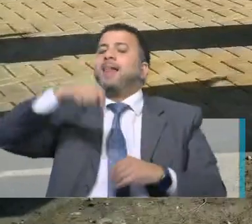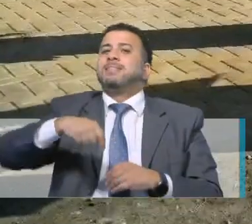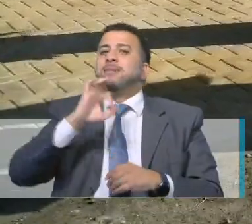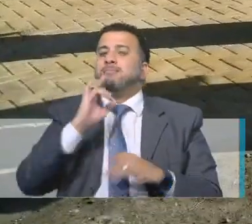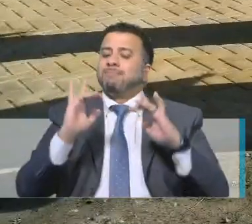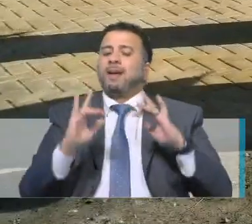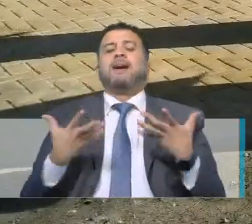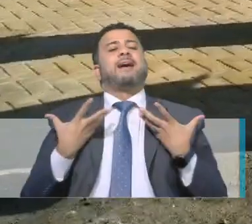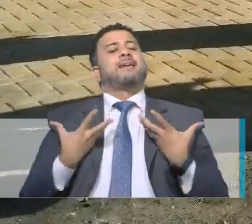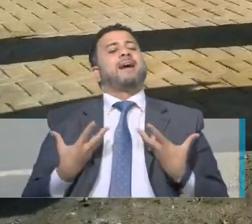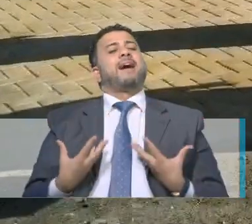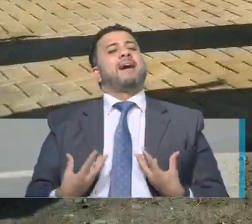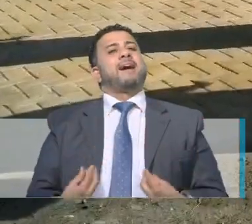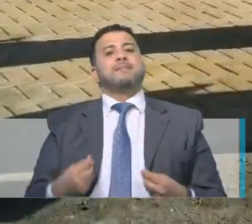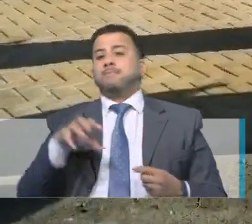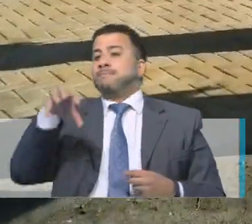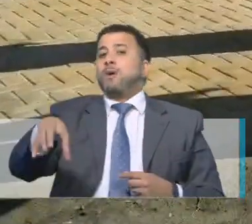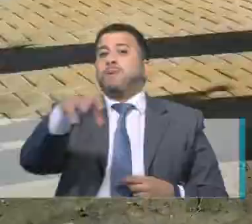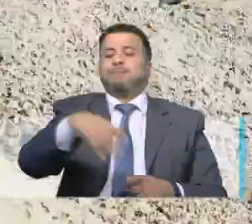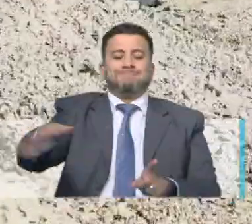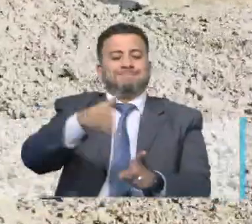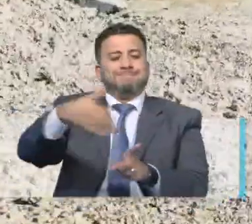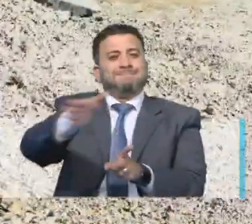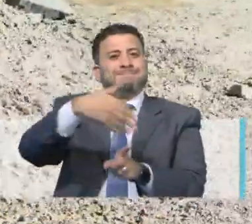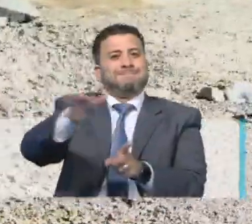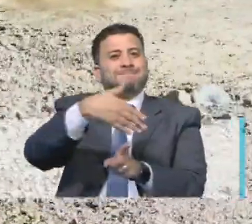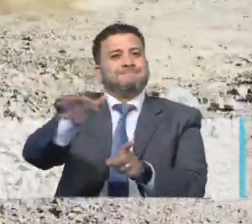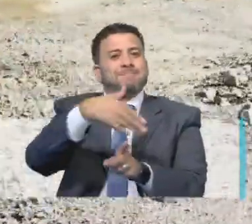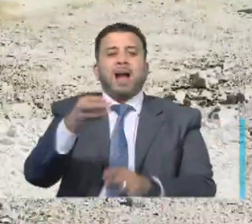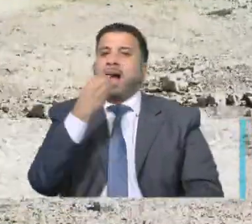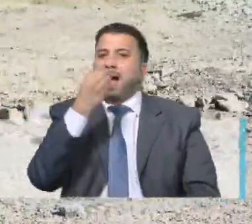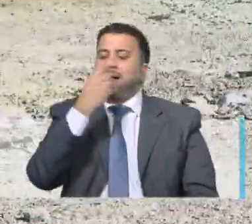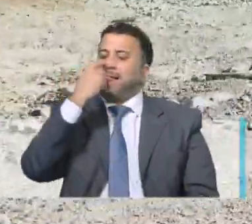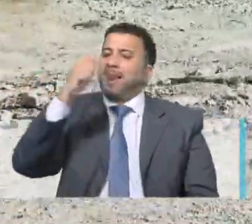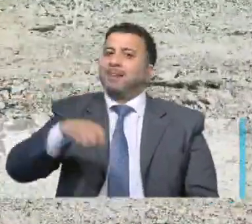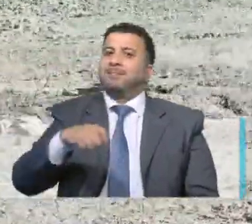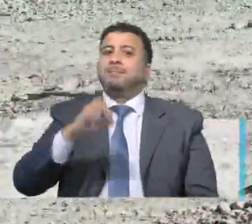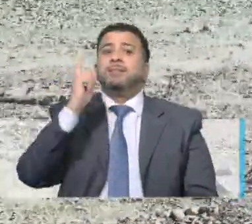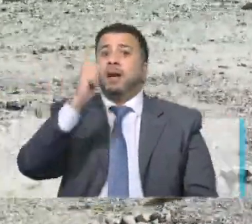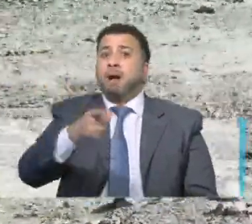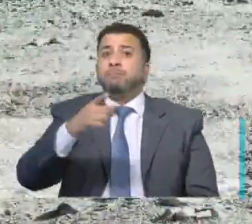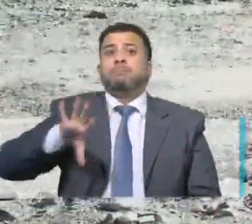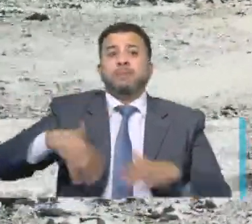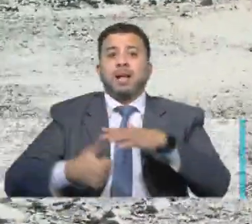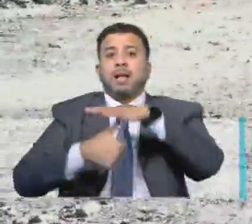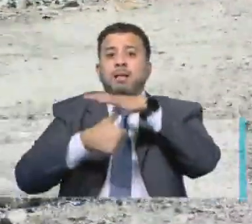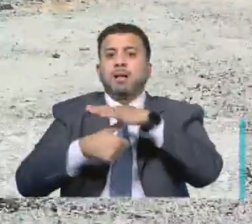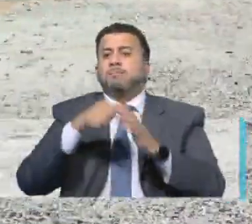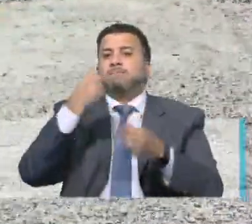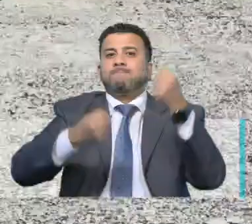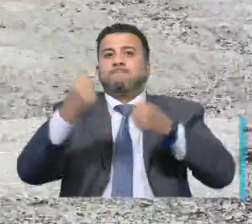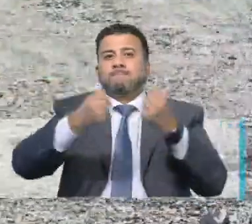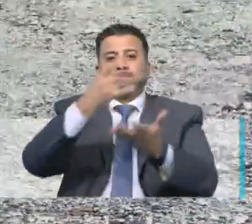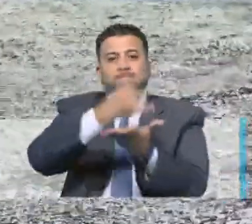الجلوس والراحه وكذلك مواقع للشواء وهناك وجه سموه بعمل مواقف